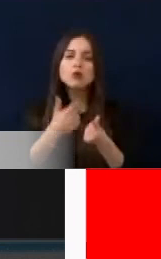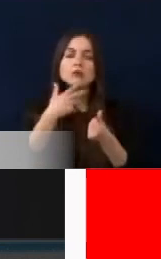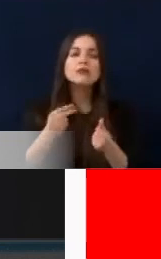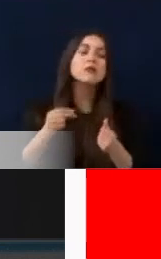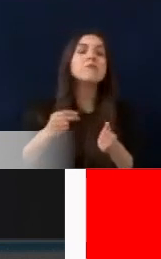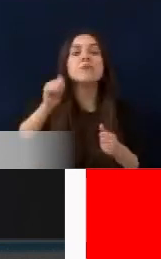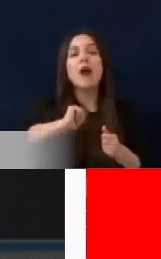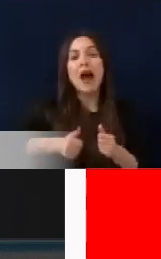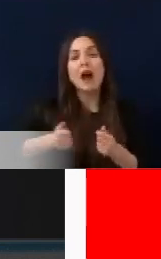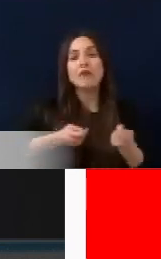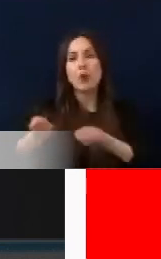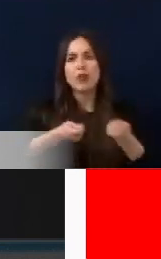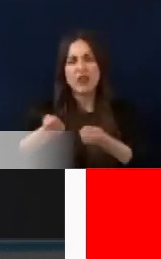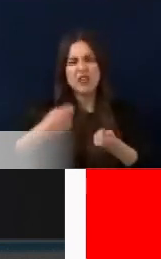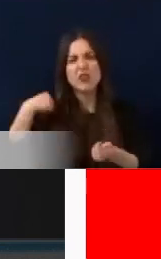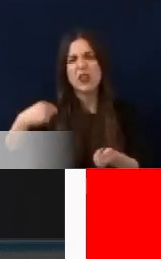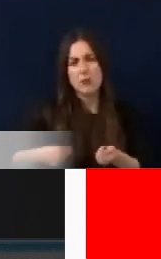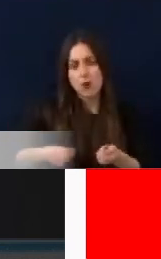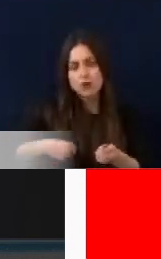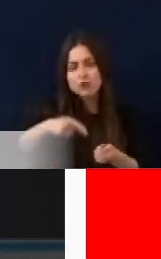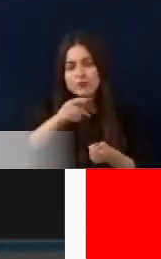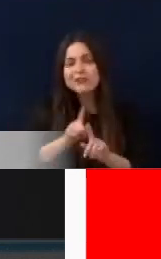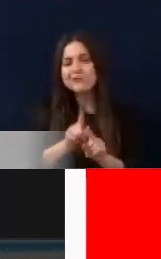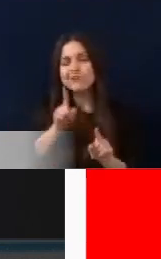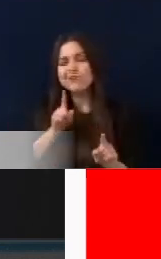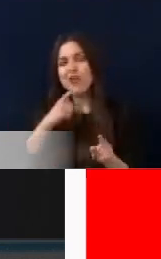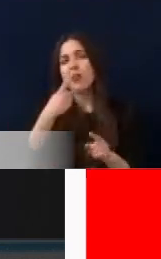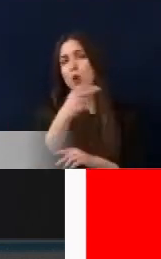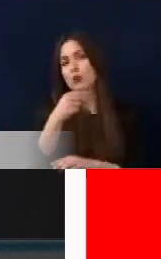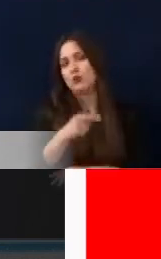σε αντίθεση, όπως είπαμε, την αυτοδιοίκηση δεύτερου βαθμού, όπου εκφράζουμε ξεκάθαρα τις πολιτικές μας προτιμήσεις.